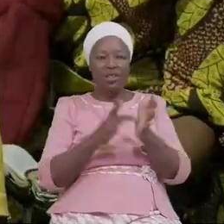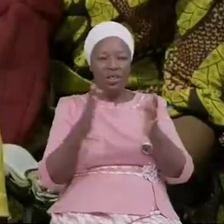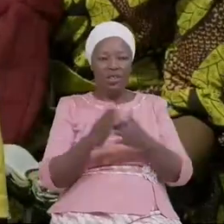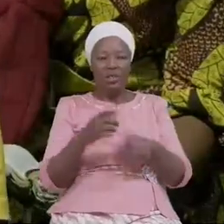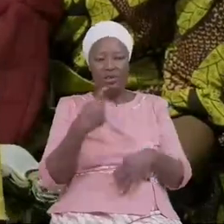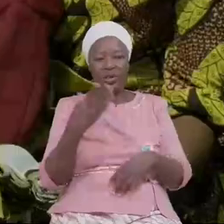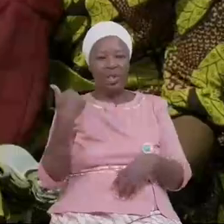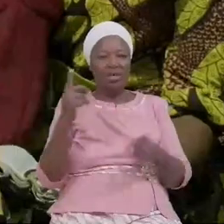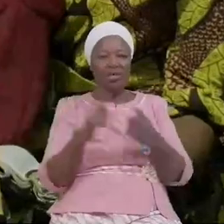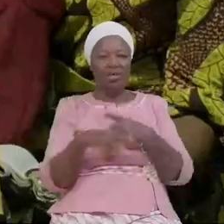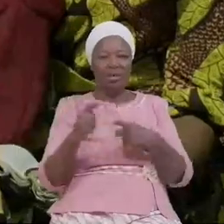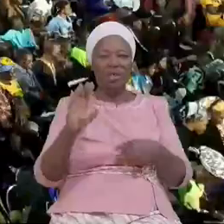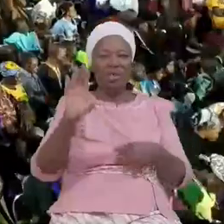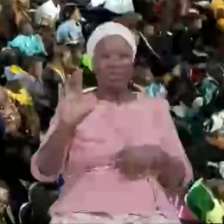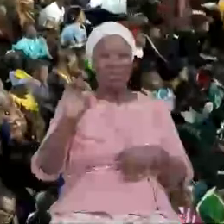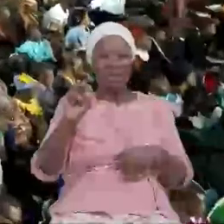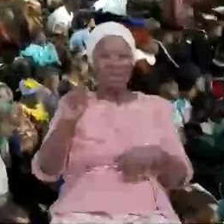au centenier,